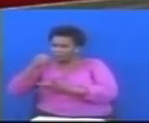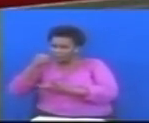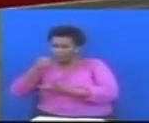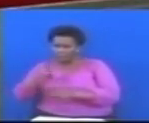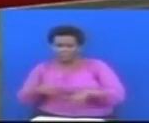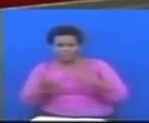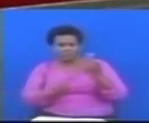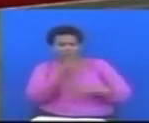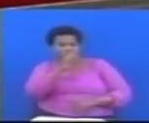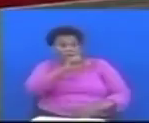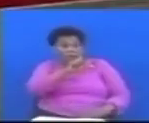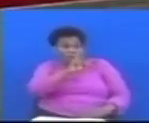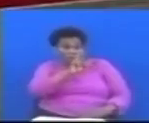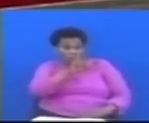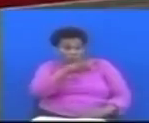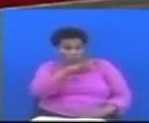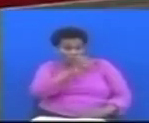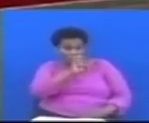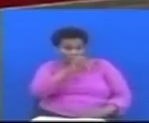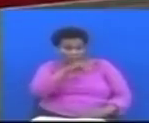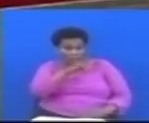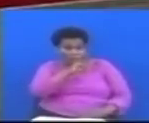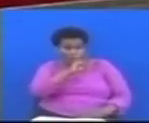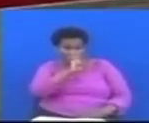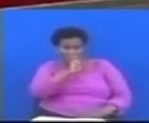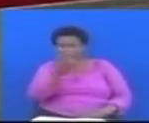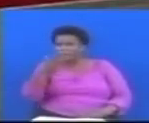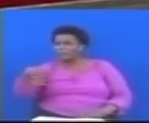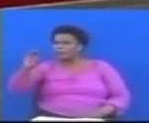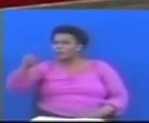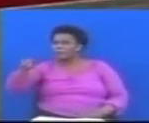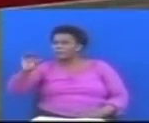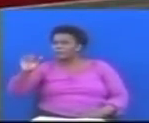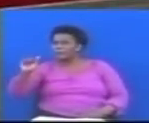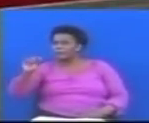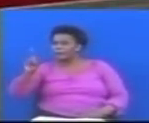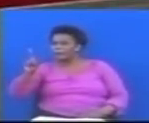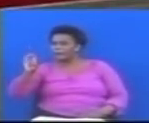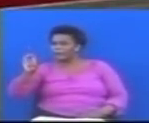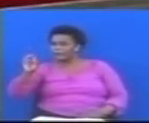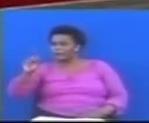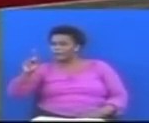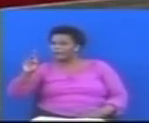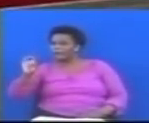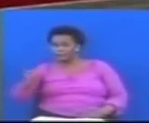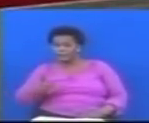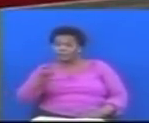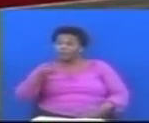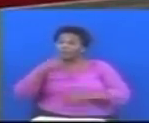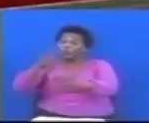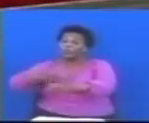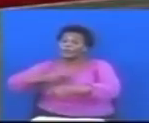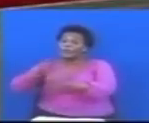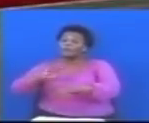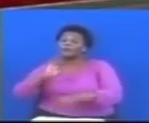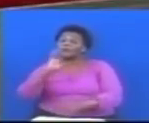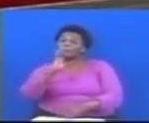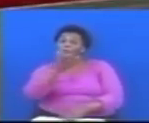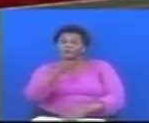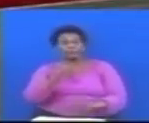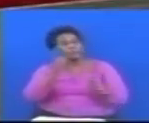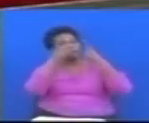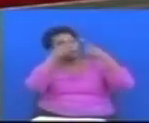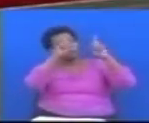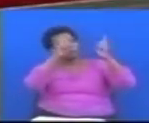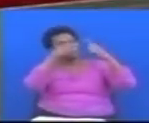mkoa wa Morogoro. Lakini hata hivyo kuna maboresho makubwa maeneo ambayo yana uzalishaji mkubwa wa matunda, miti na kadhalika, kwamba